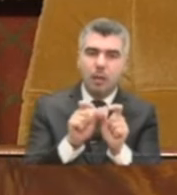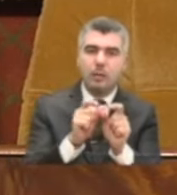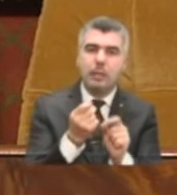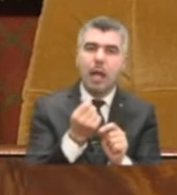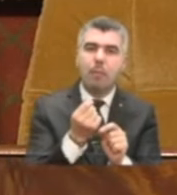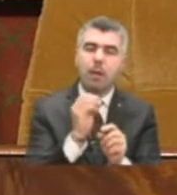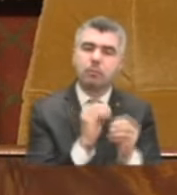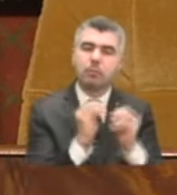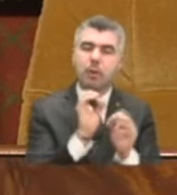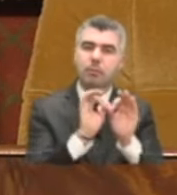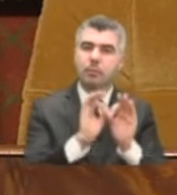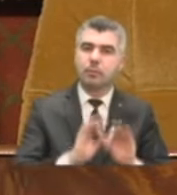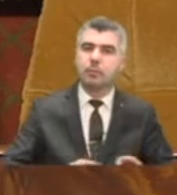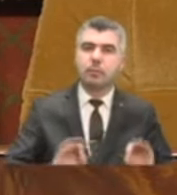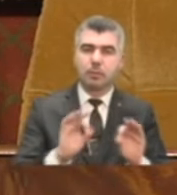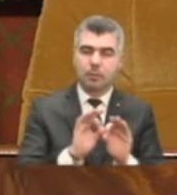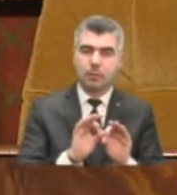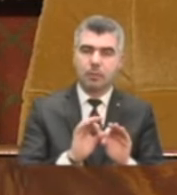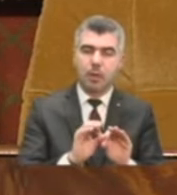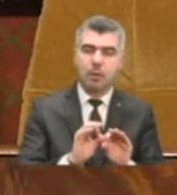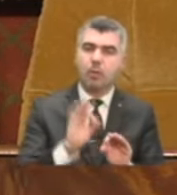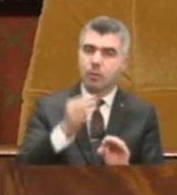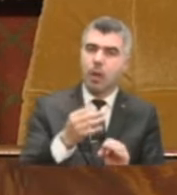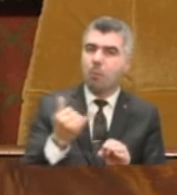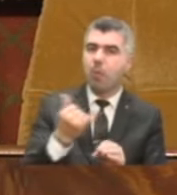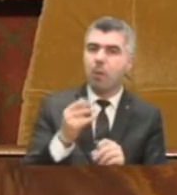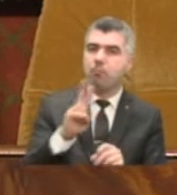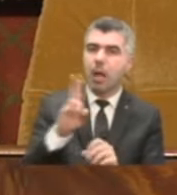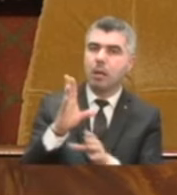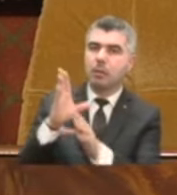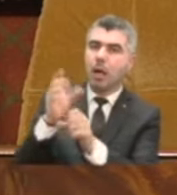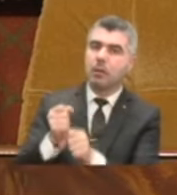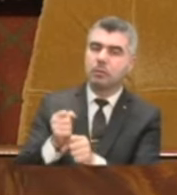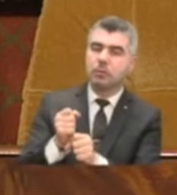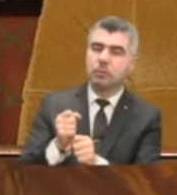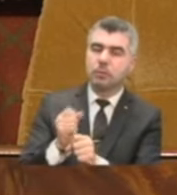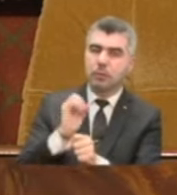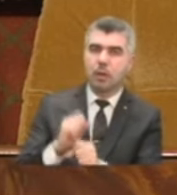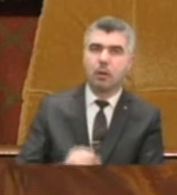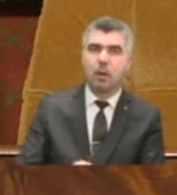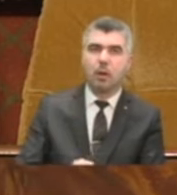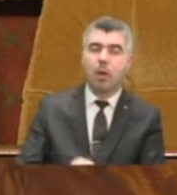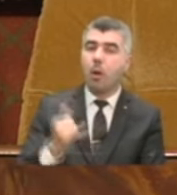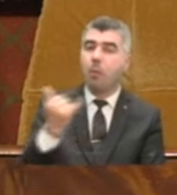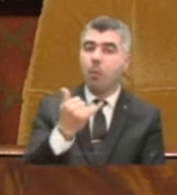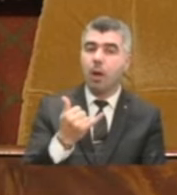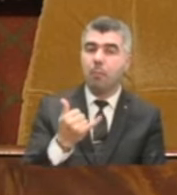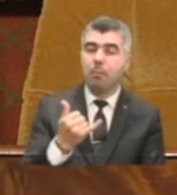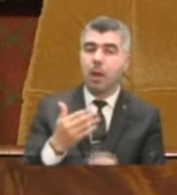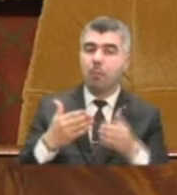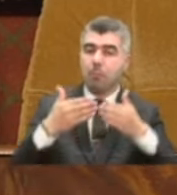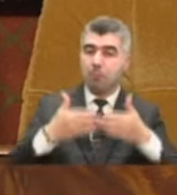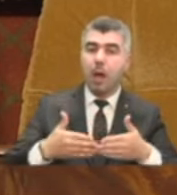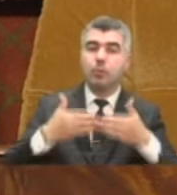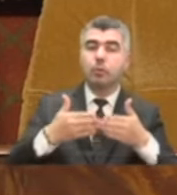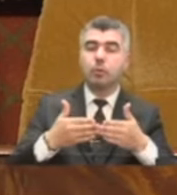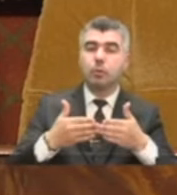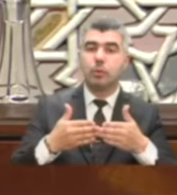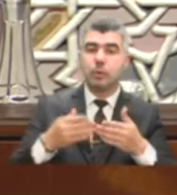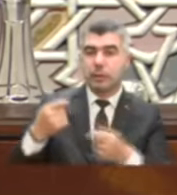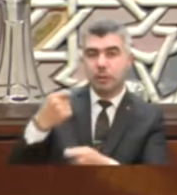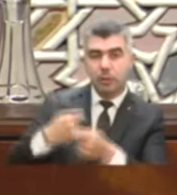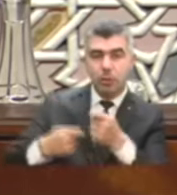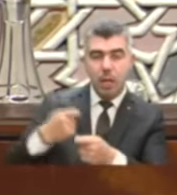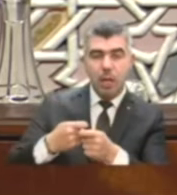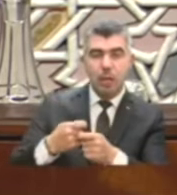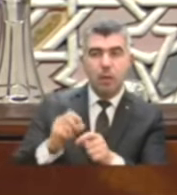أسعارها، وذلك انسجاما مع التوجيهات الملكية السامية بتكوين أسطول بحري تجاري وطني